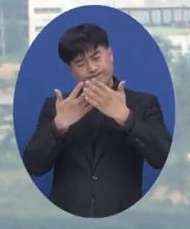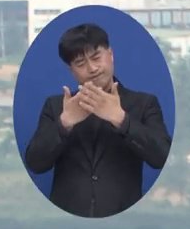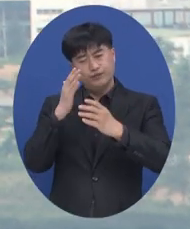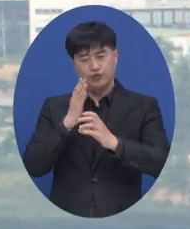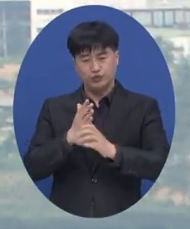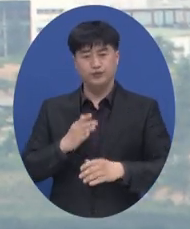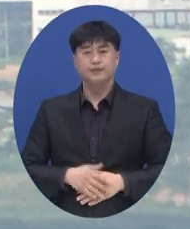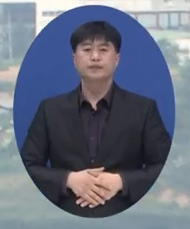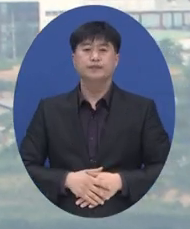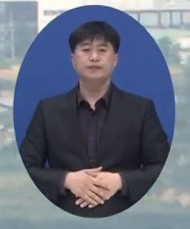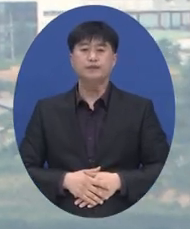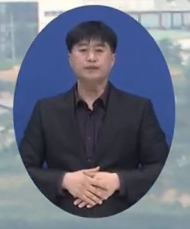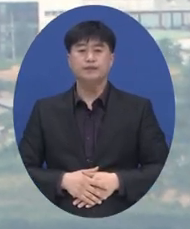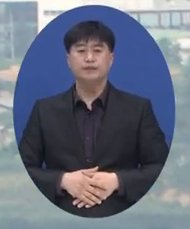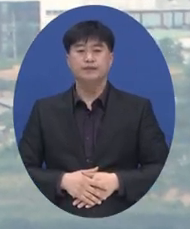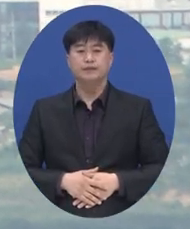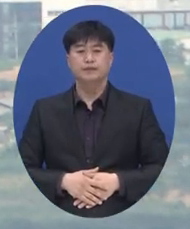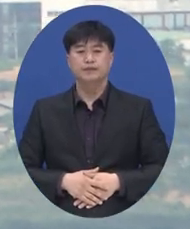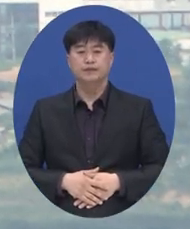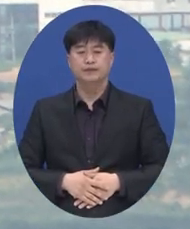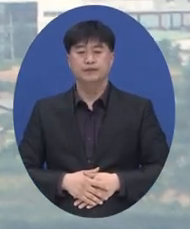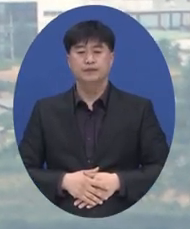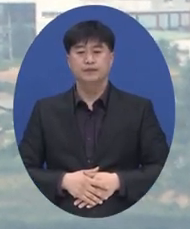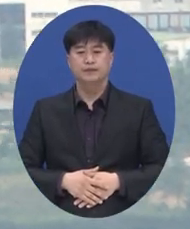않습니다 경기 주치 비 김태희 입니다